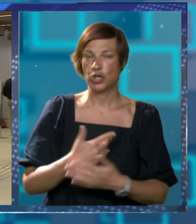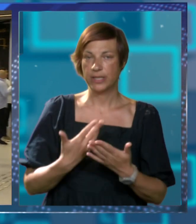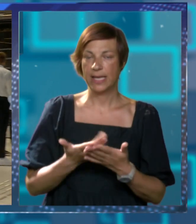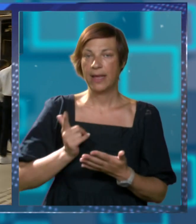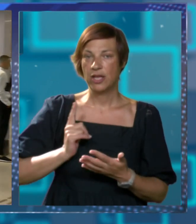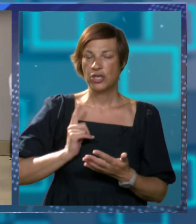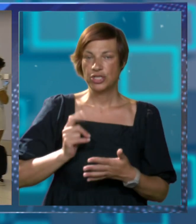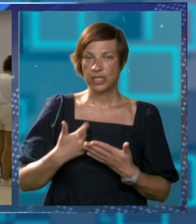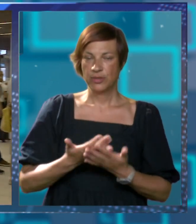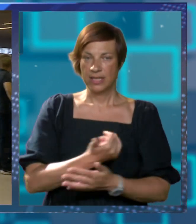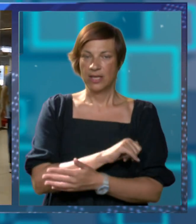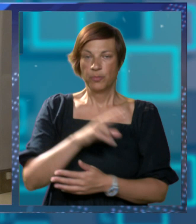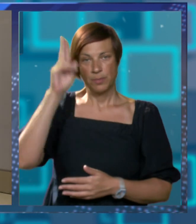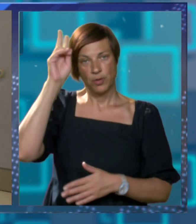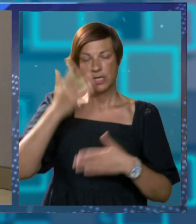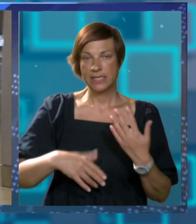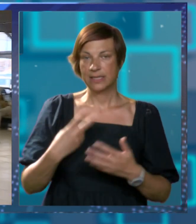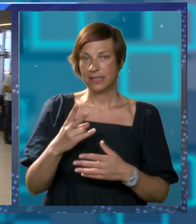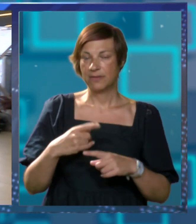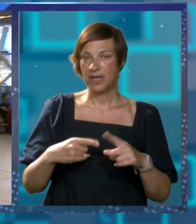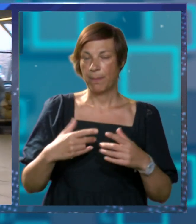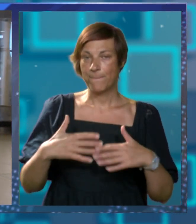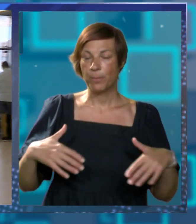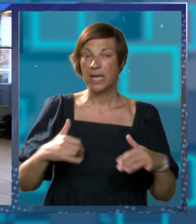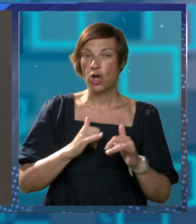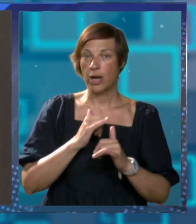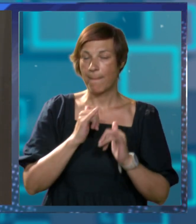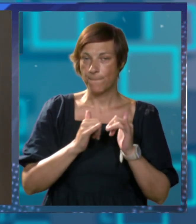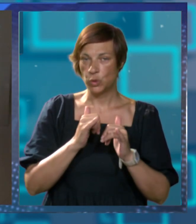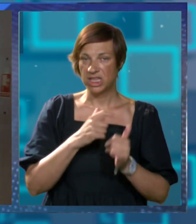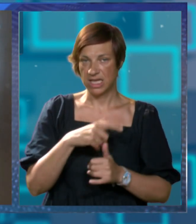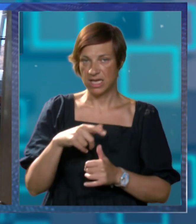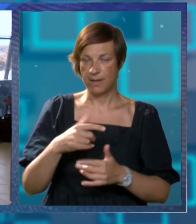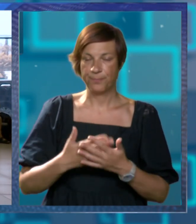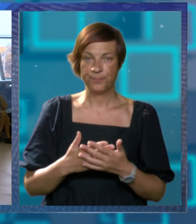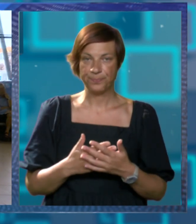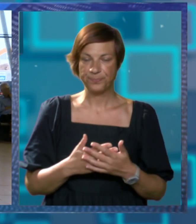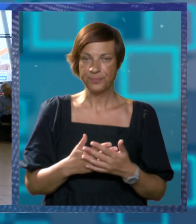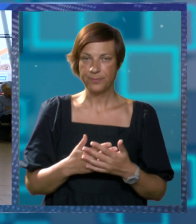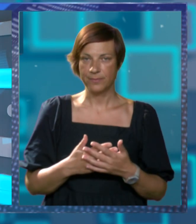godini, pa očekuju kako bi godinu mogli završiti s 2,5 milijuna putnika.